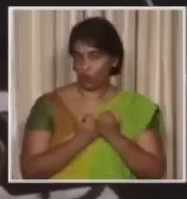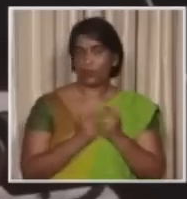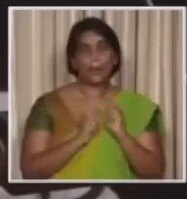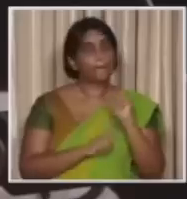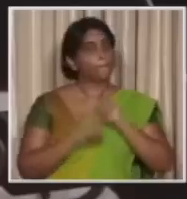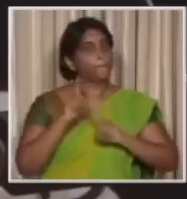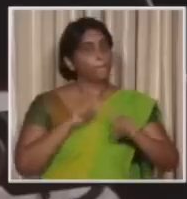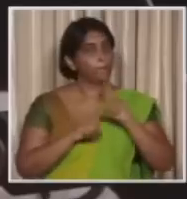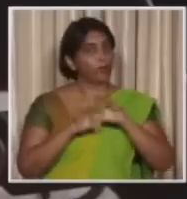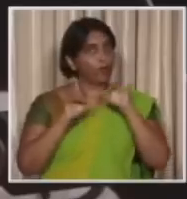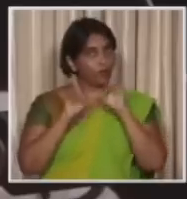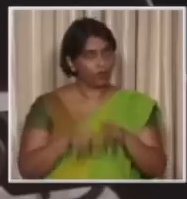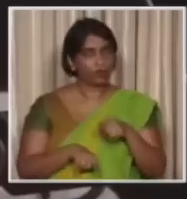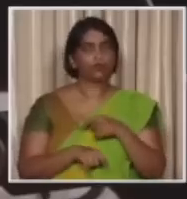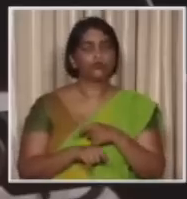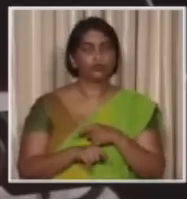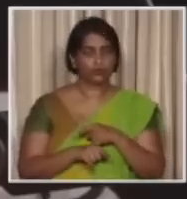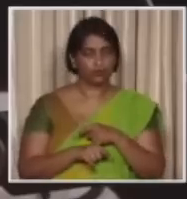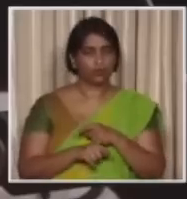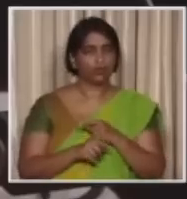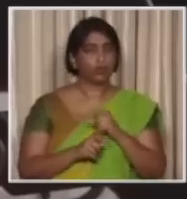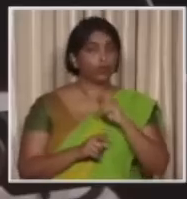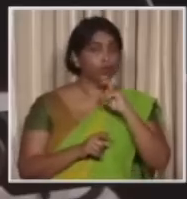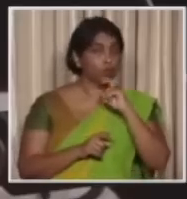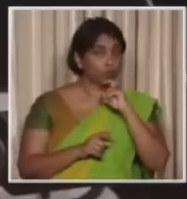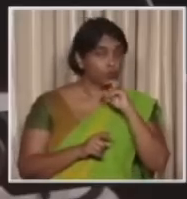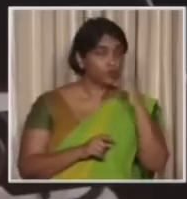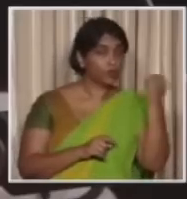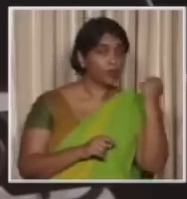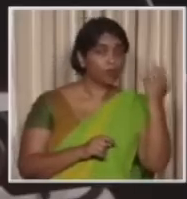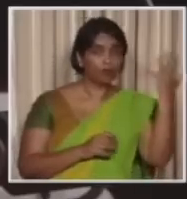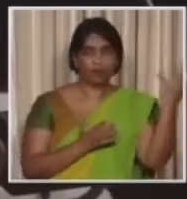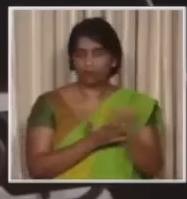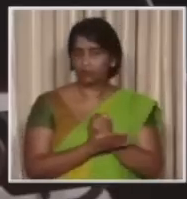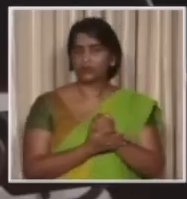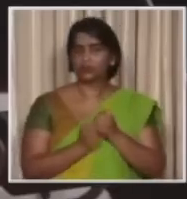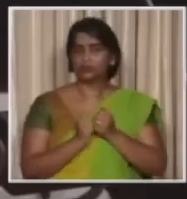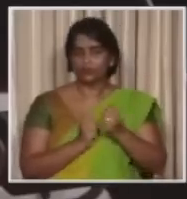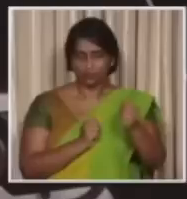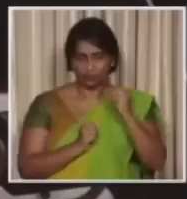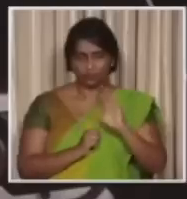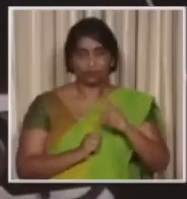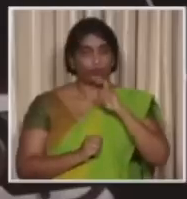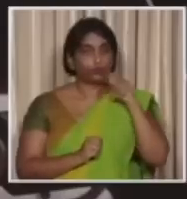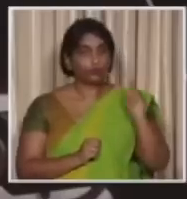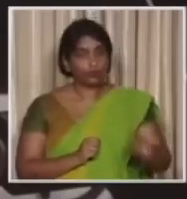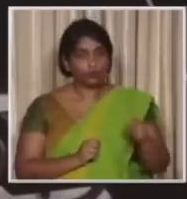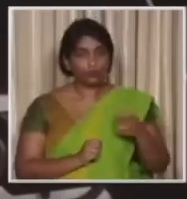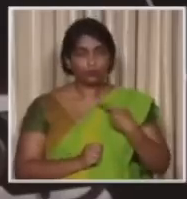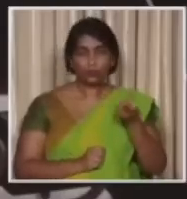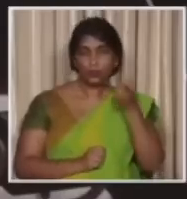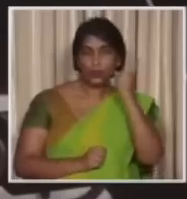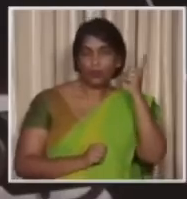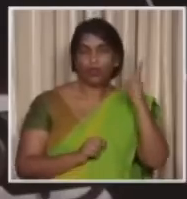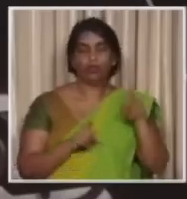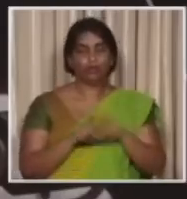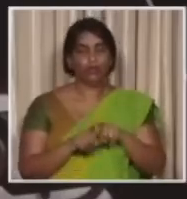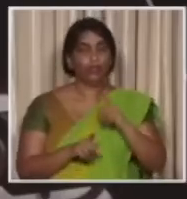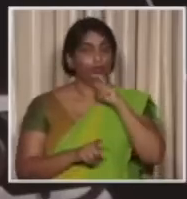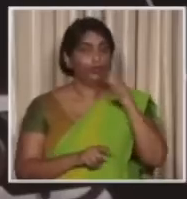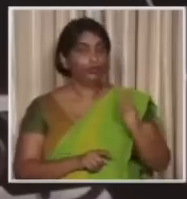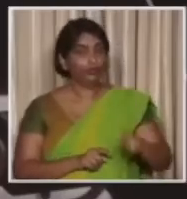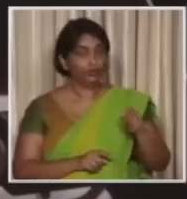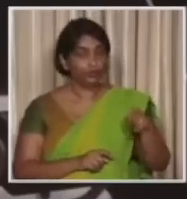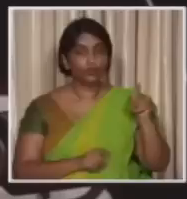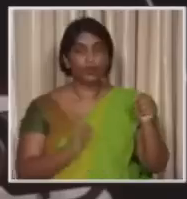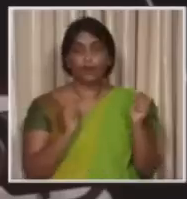parliament me vidihata අධිකරණයේ බලතල උදුරා ගන්නට උත්සාහ දරුවොත් විනිශ්චයකාරවරුන්ට තර්ජනය කරන්න ගියොත්